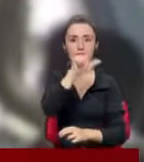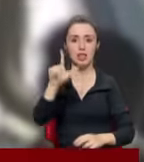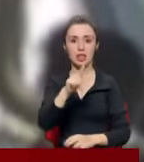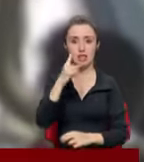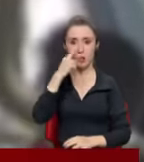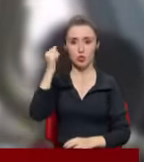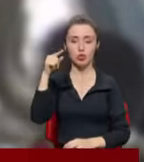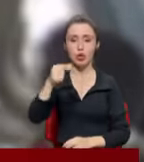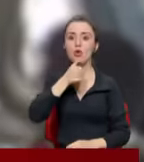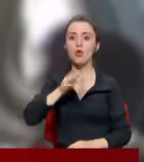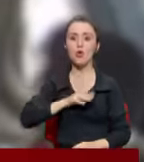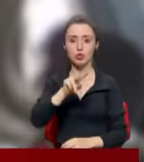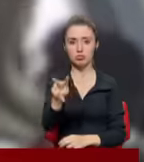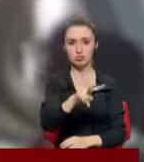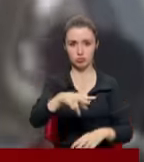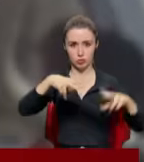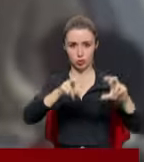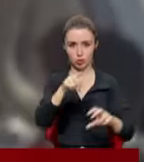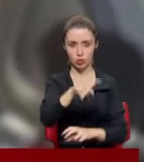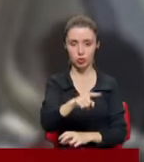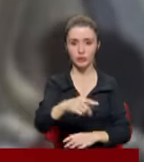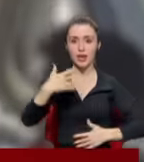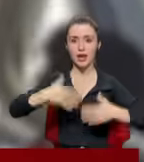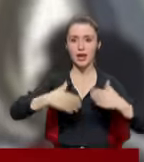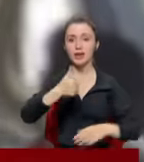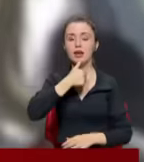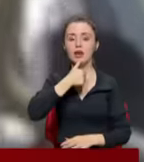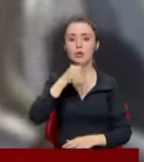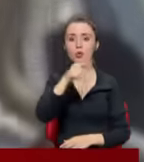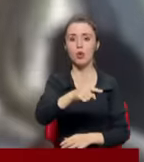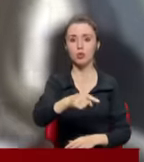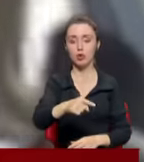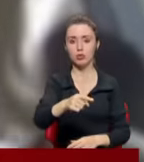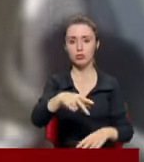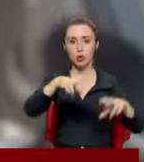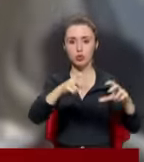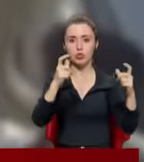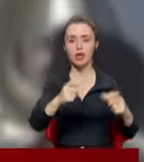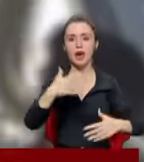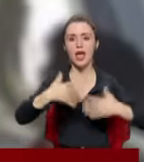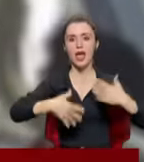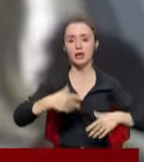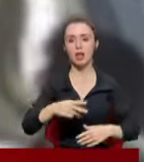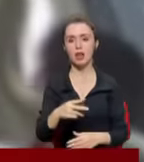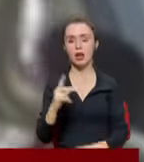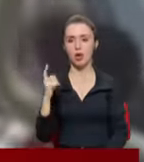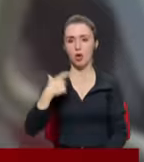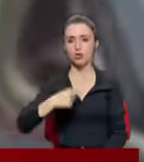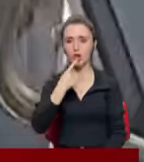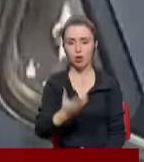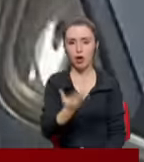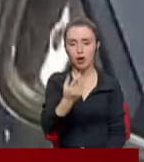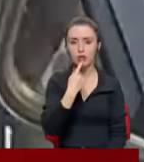İsmet te ve oğlu Oğuz te oturuyordu koltuklarda engelli adam Oğuz tei oturduğu yerin engellilere ayrıldığını söyleyerek kalkmasını